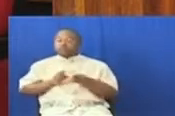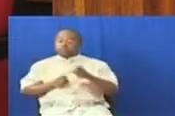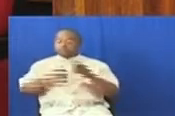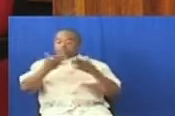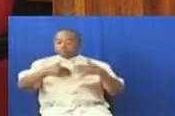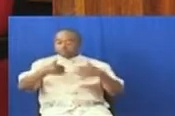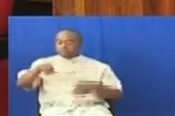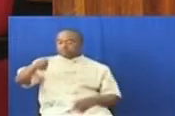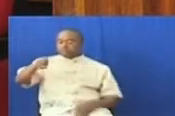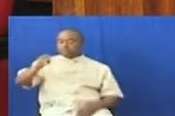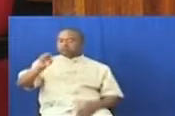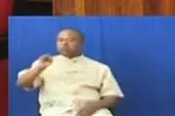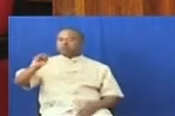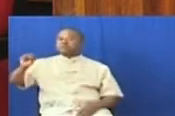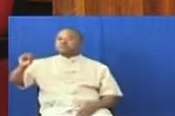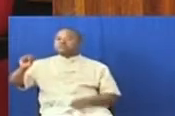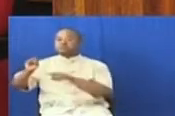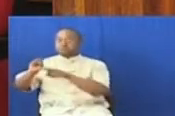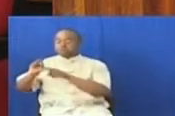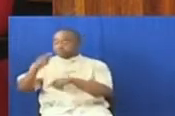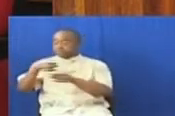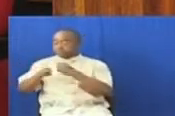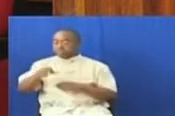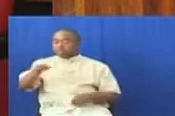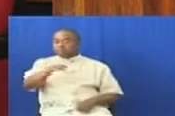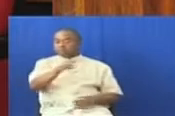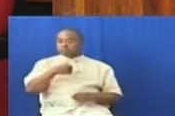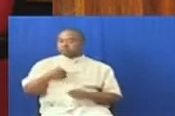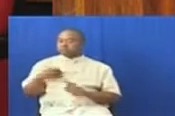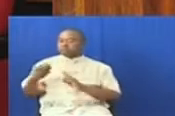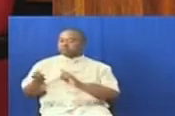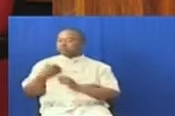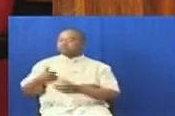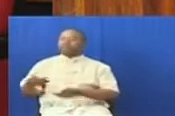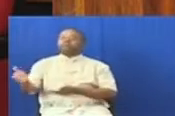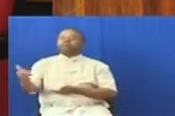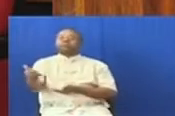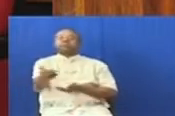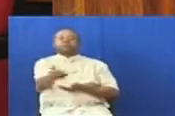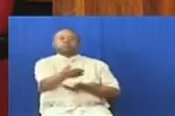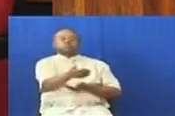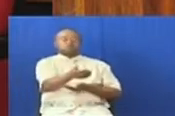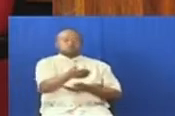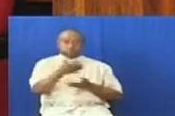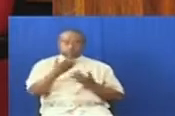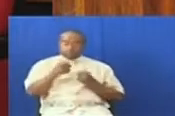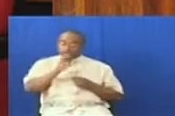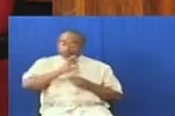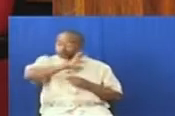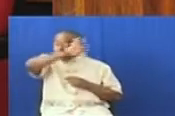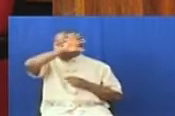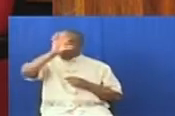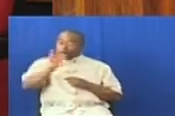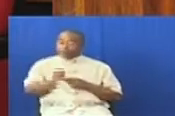iwe ni lazima hizi posi katika maeneo ambayo tunakusanyia mapato yapatikane, na wote ambao